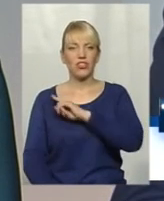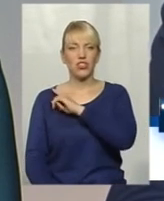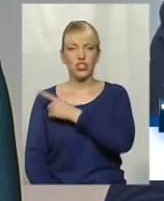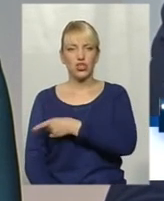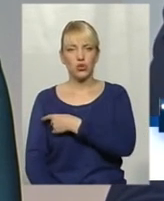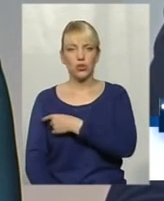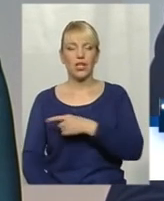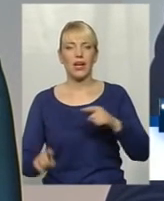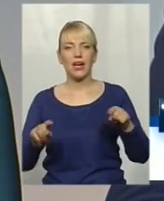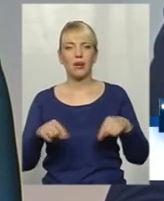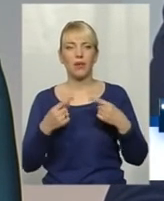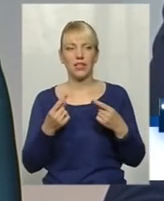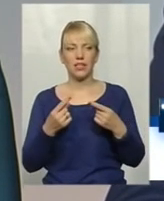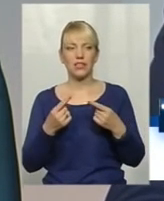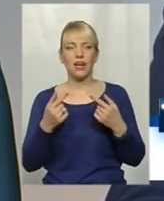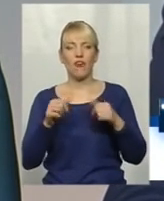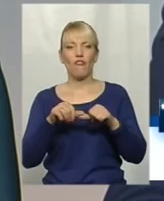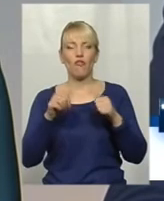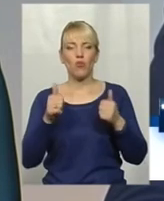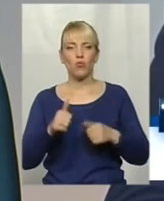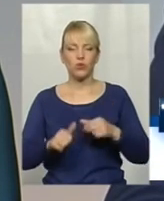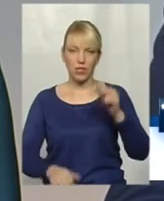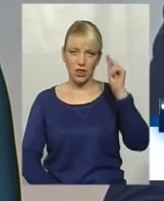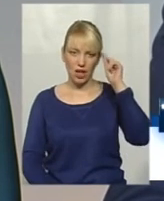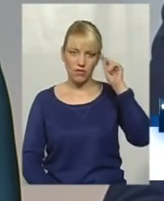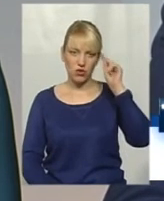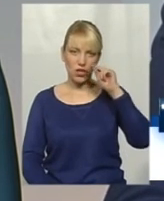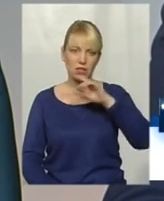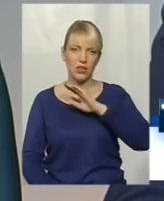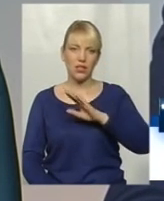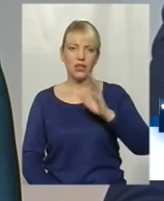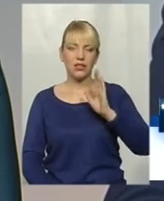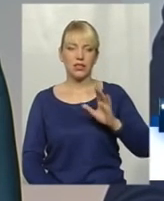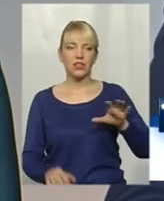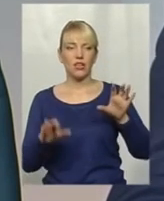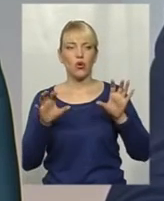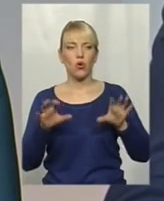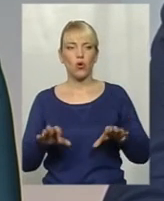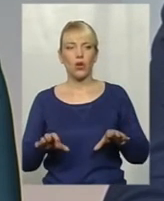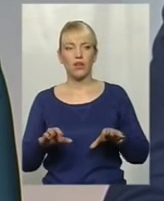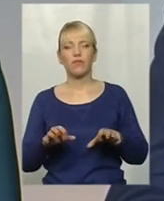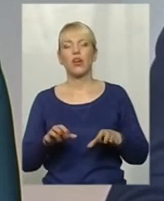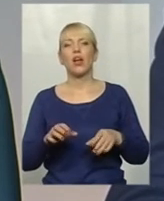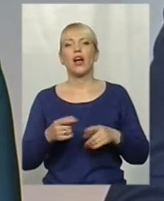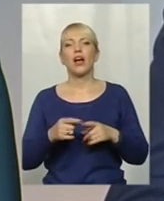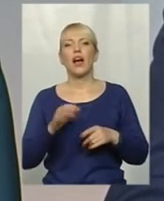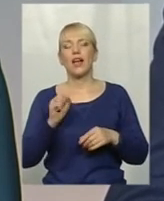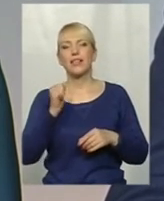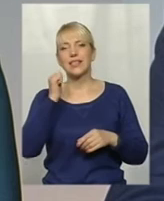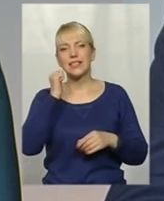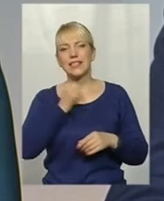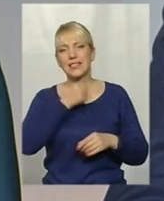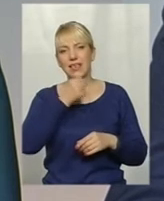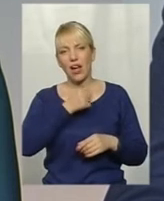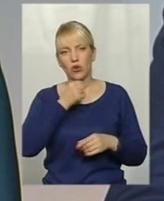усі знаєте у нас, проводиться навчання не тільки голів об'єднаних громад, а й старост, тому що у нас вже тепер по області